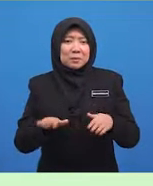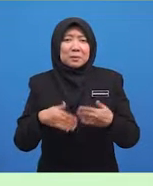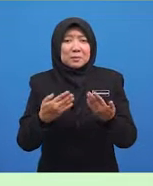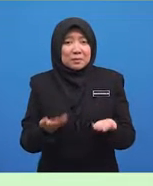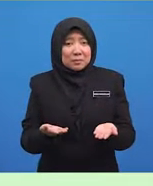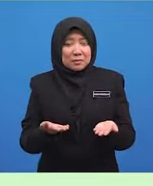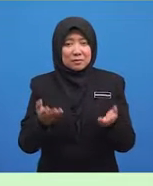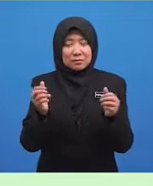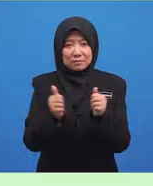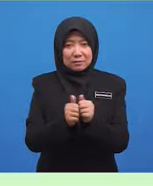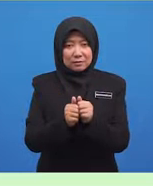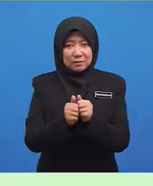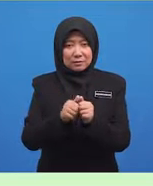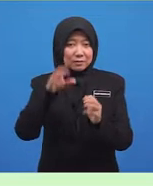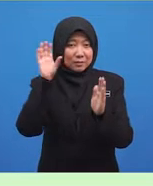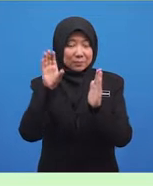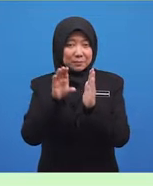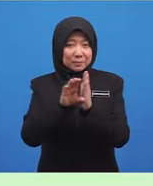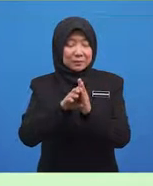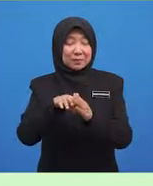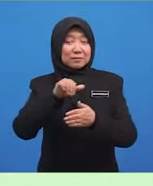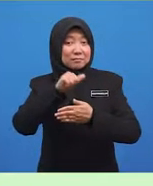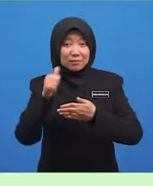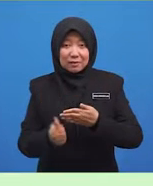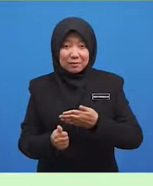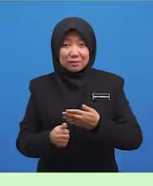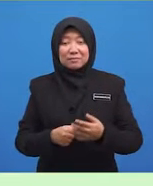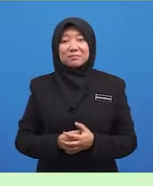Bagaimana dengan gambar yang terakhir?